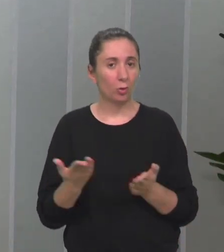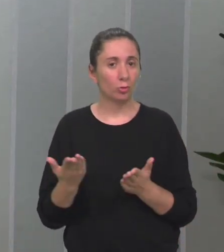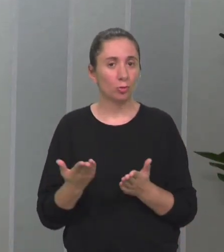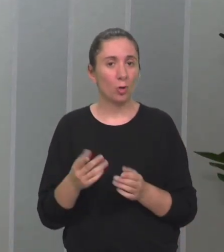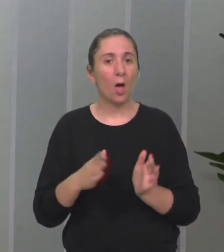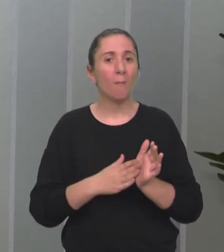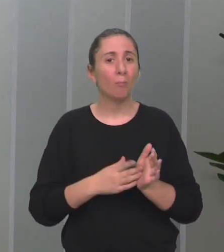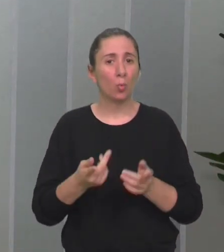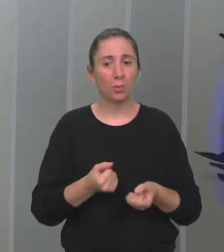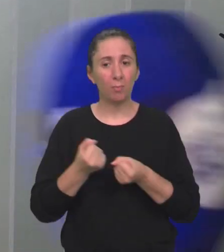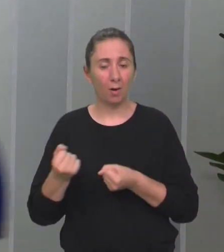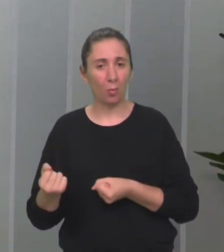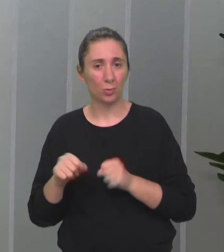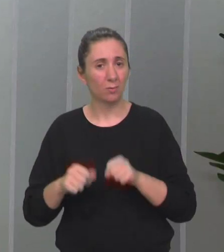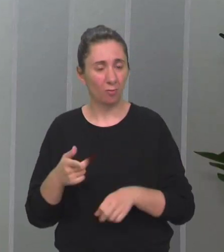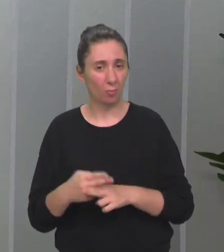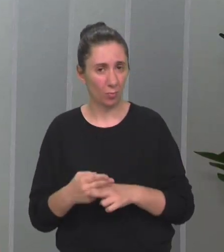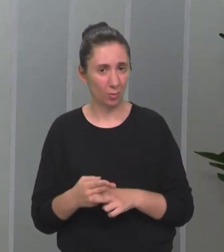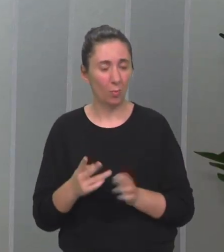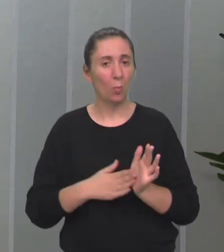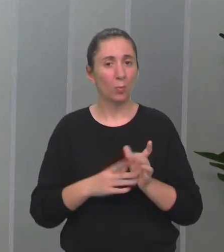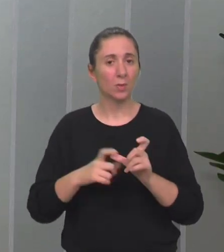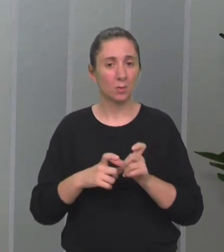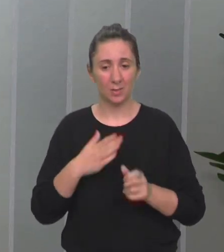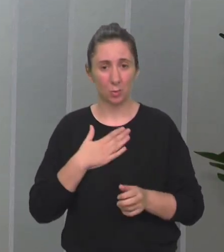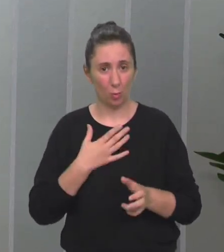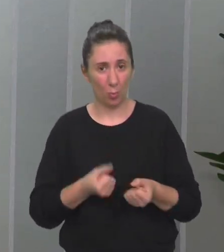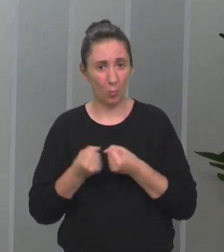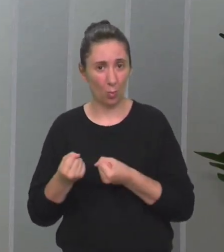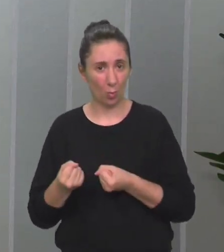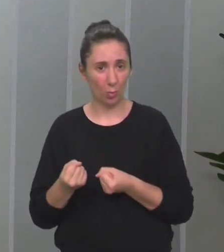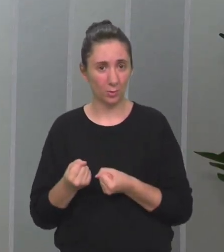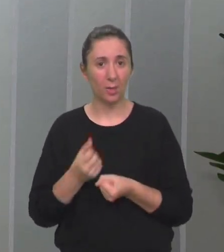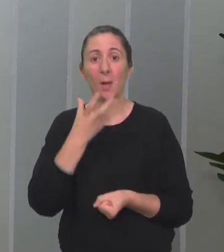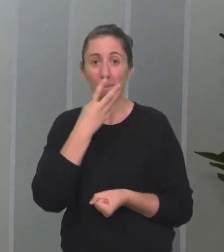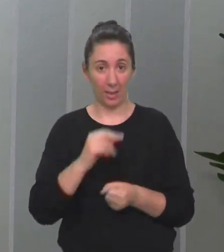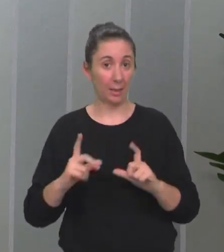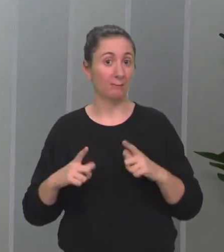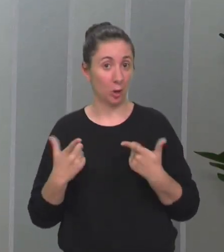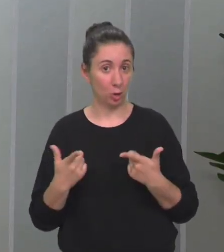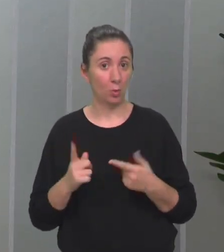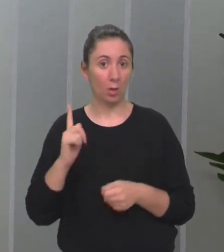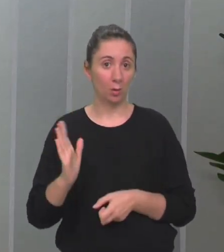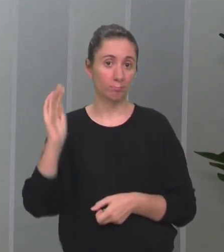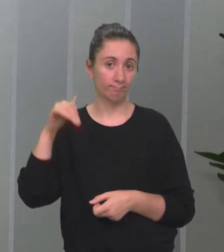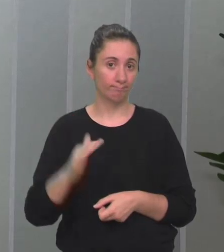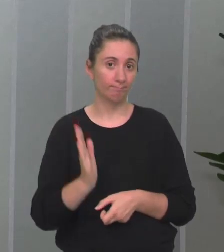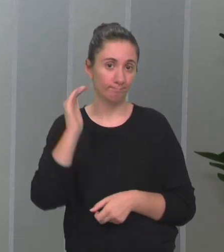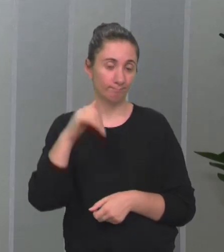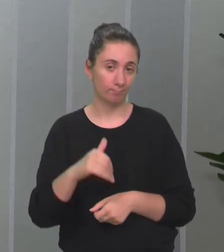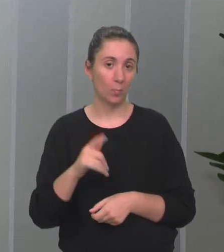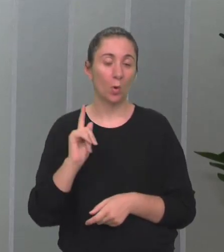je ono što multipla nosi sa sobom? Multipla skleroza sa sobom nosi vrlo predivan život, ali i uspone i padove koje